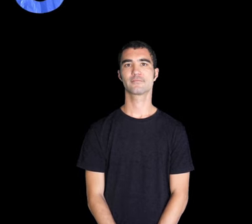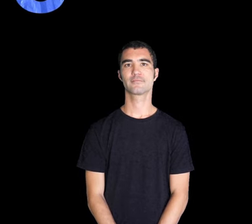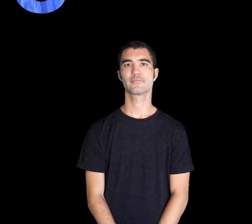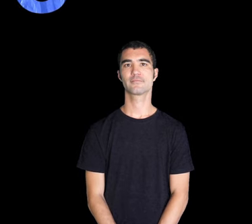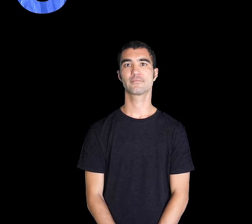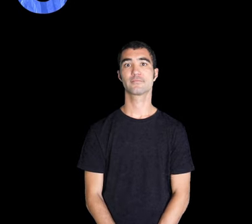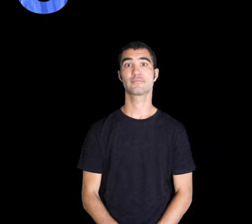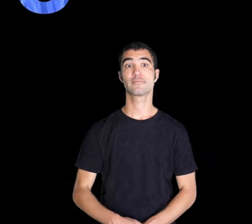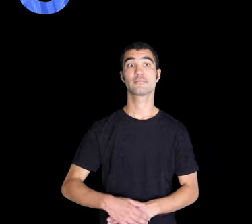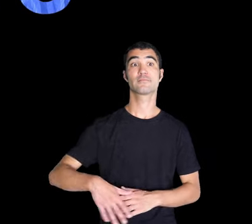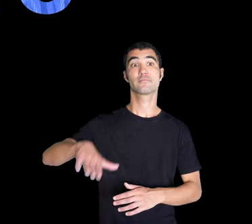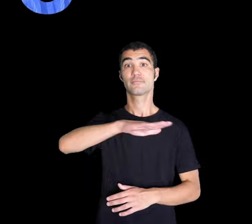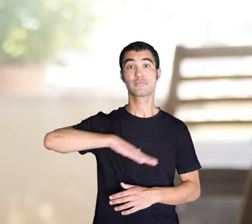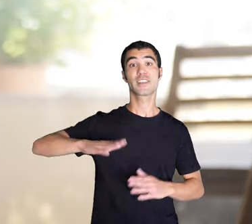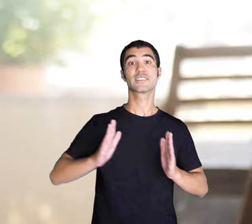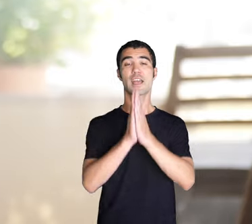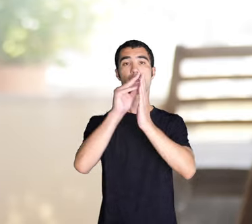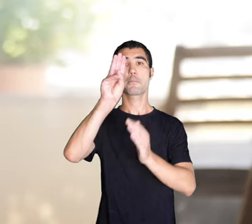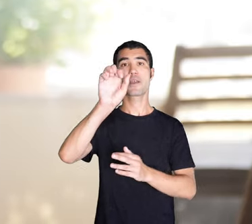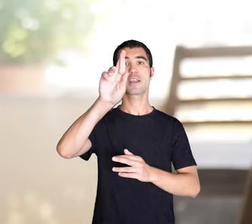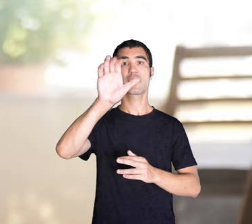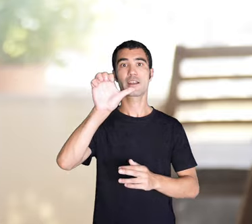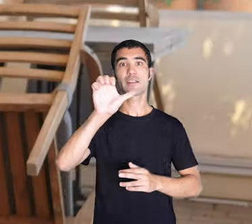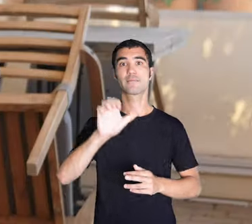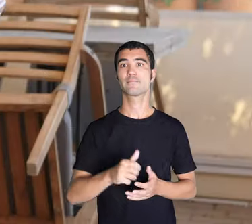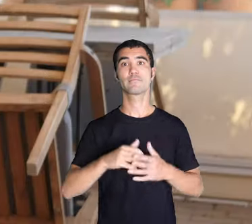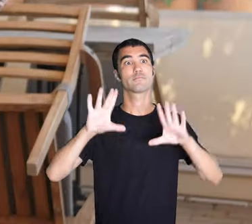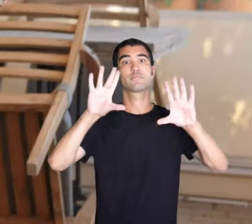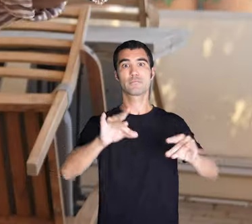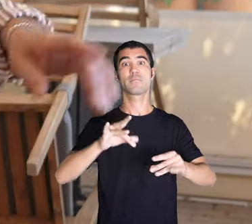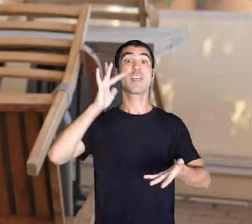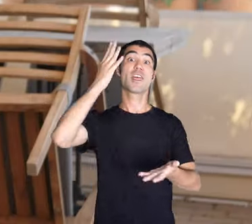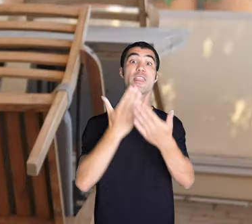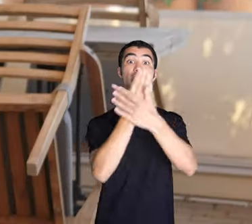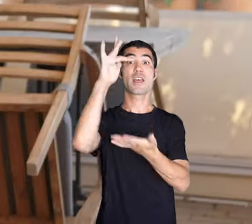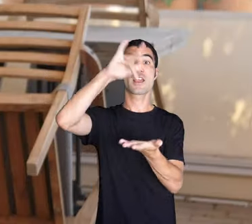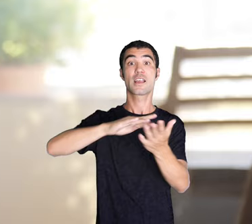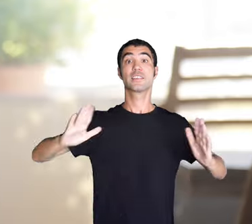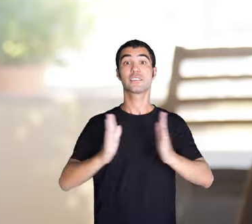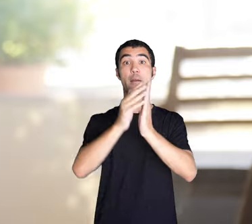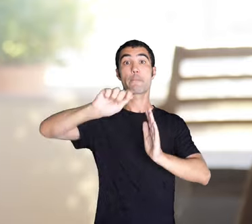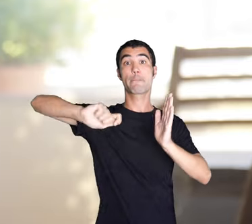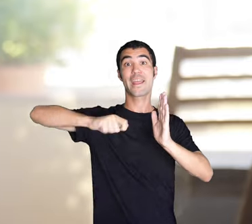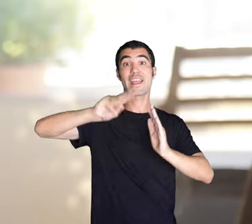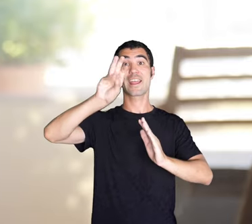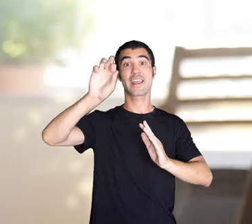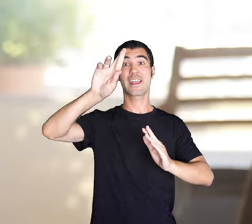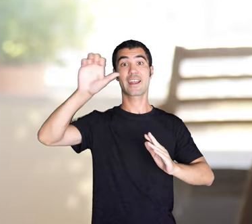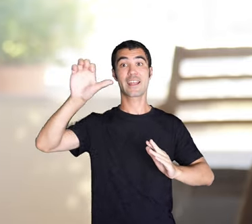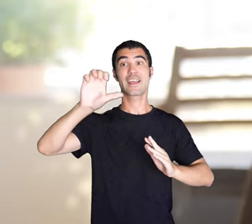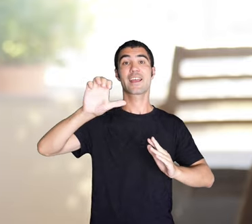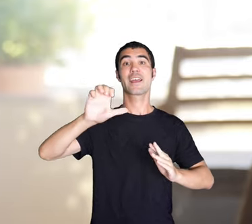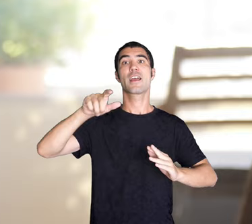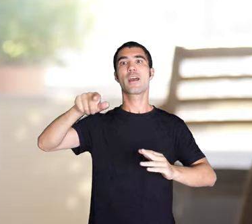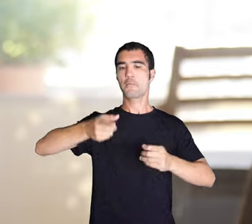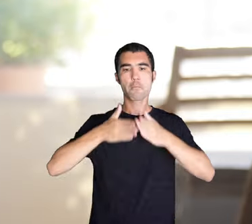Per tot el port, Sant Pere era Sant Pere, no li podien tocar. I a Sant Pere les barques no sortien a la mà. Anàvem amb una barca de bou d'aquí